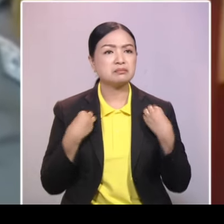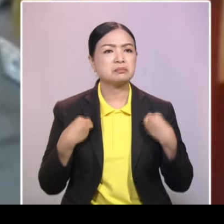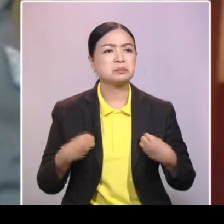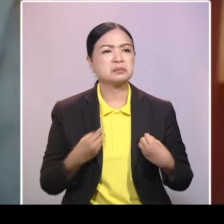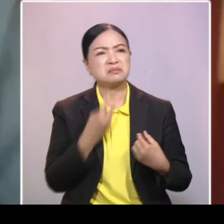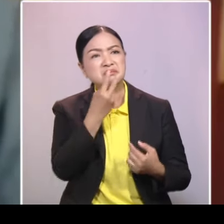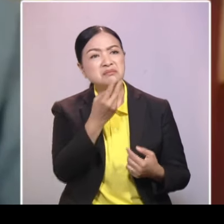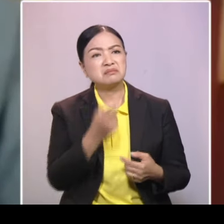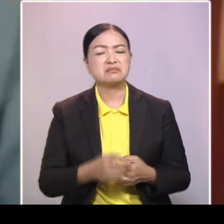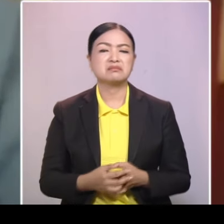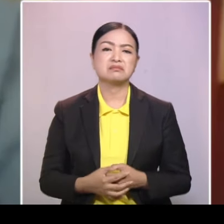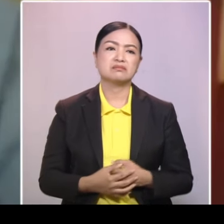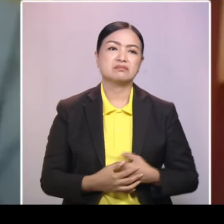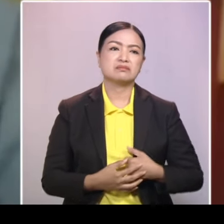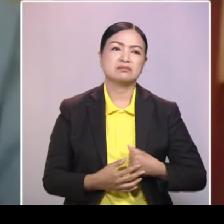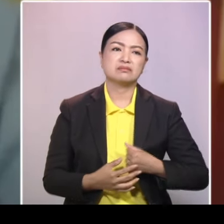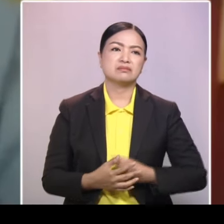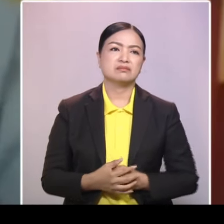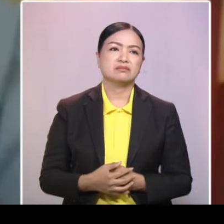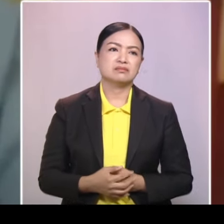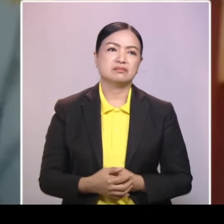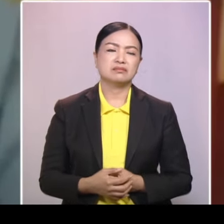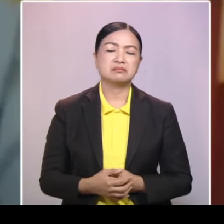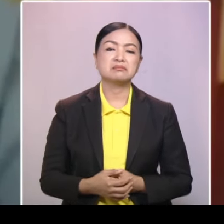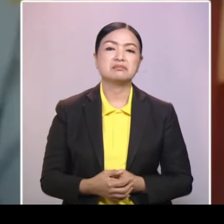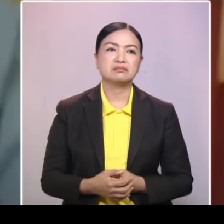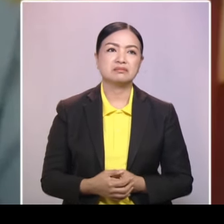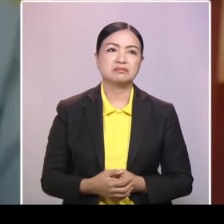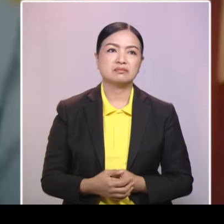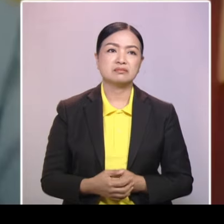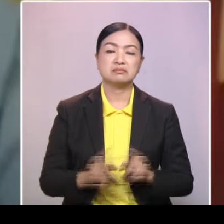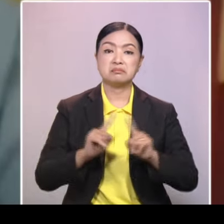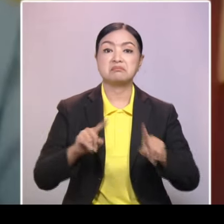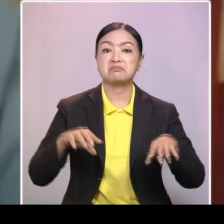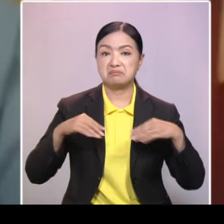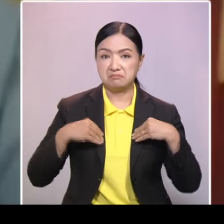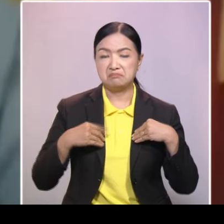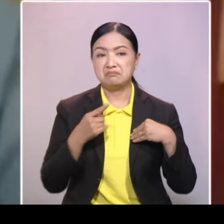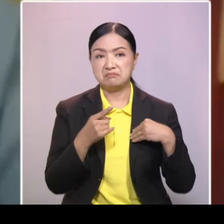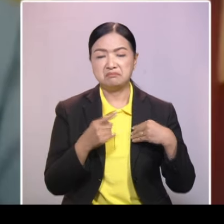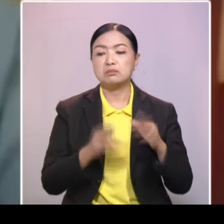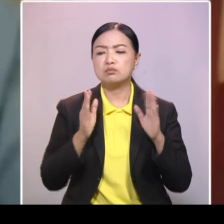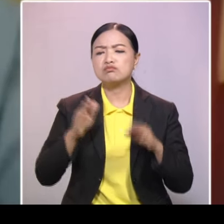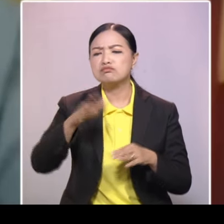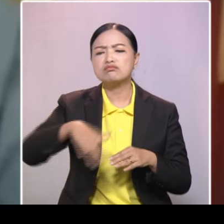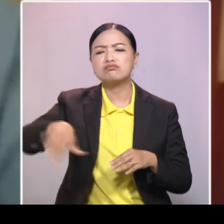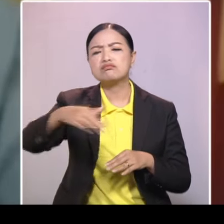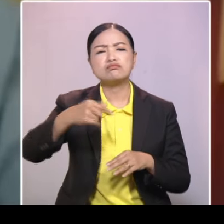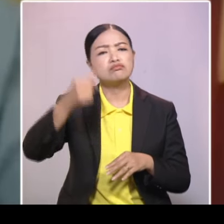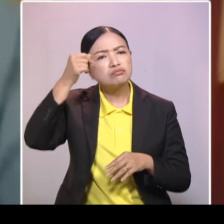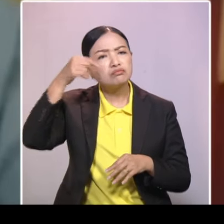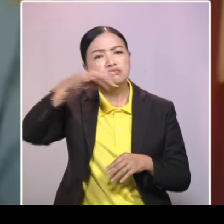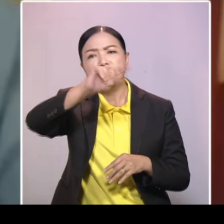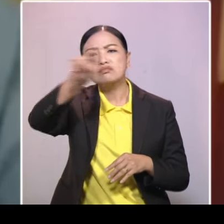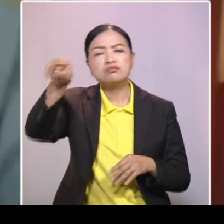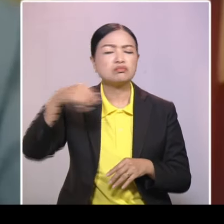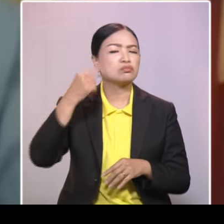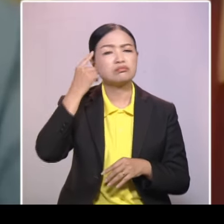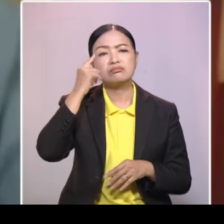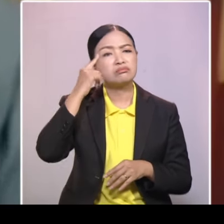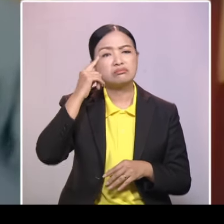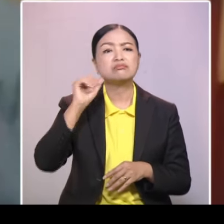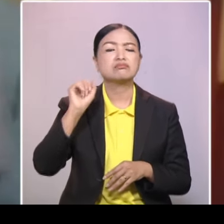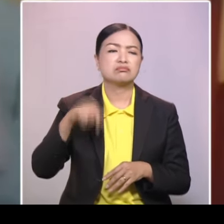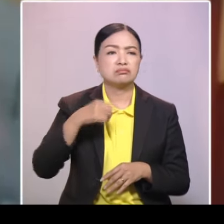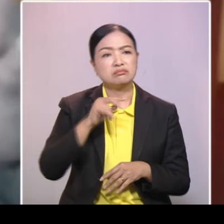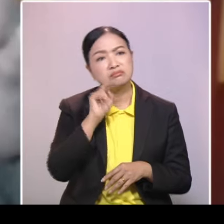ารัษัไม่เห็นไงผ่านลายไต้เห็ชื่ชัหน่อยแต่กตองยอมรับวบางทีตัดสีตสา หอว่าปูยาตัดยายที่ตอยู่ที่ม backups